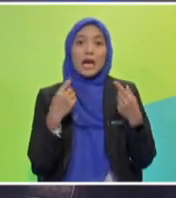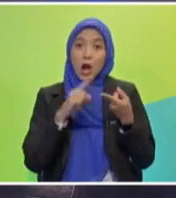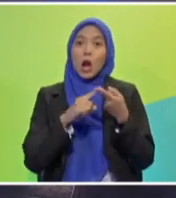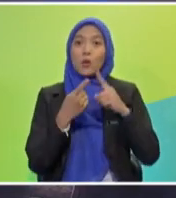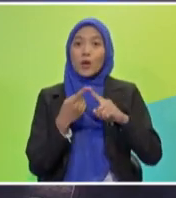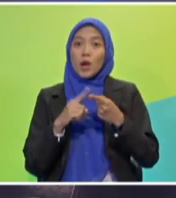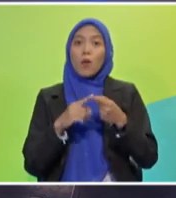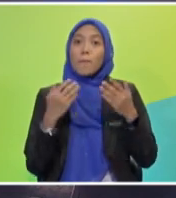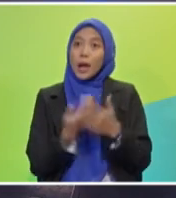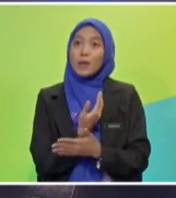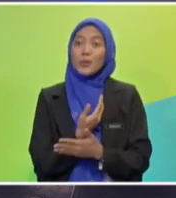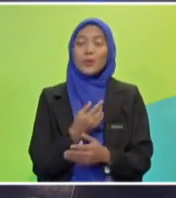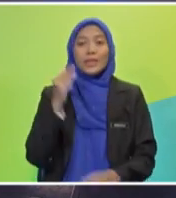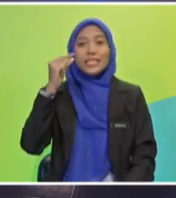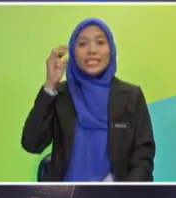mereka? Assalamualaikum semua.